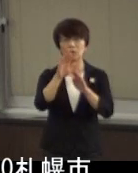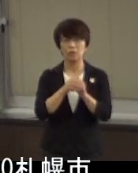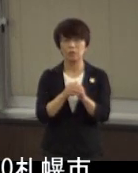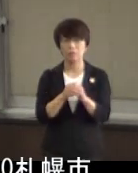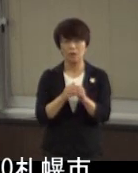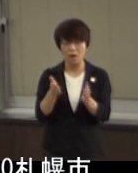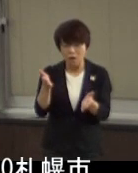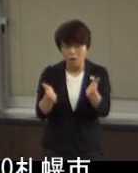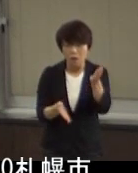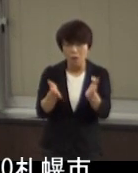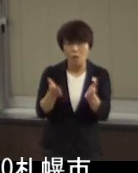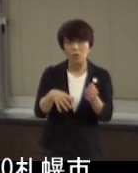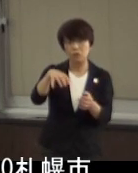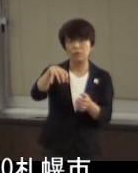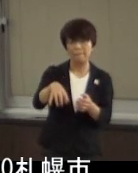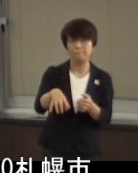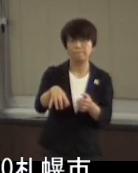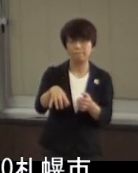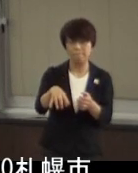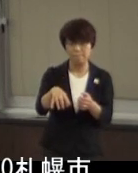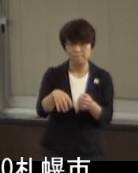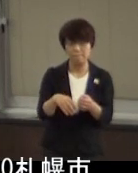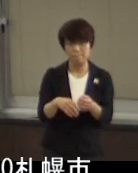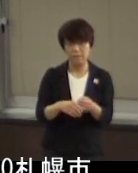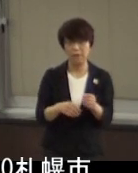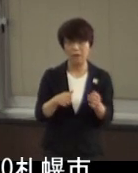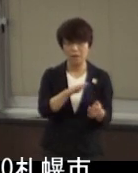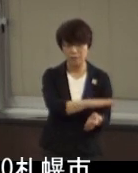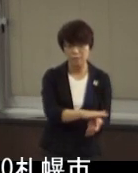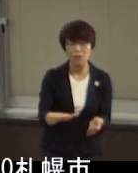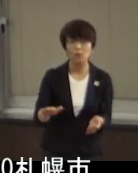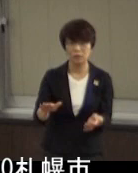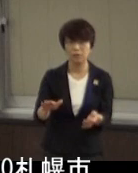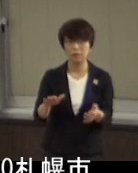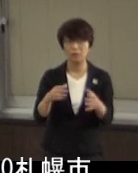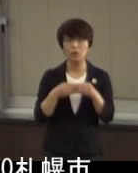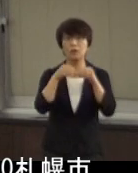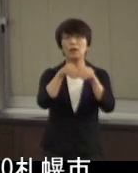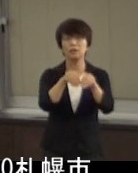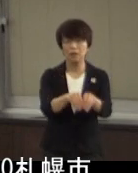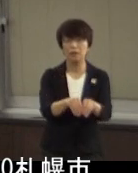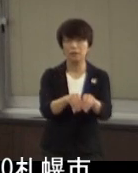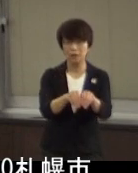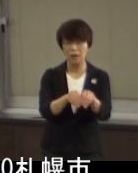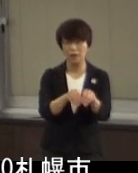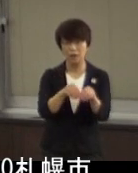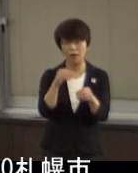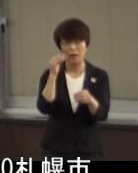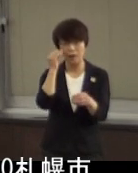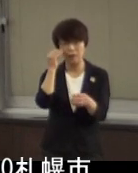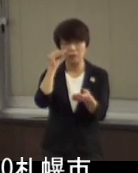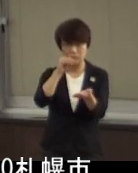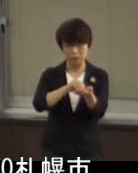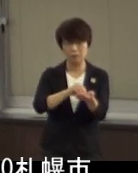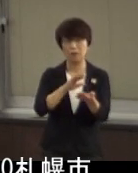保育園児でありますとか幼児の感染ということも確認をされているところであります。